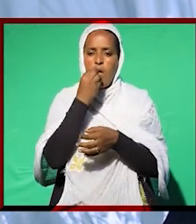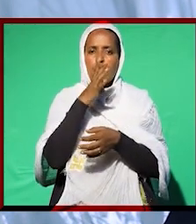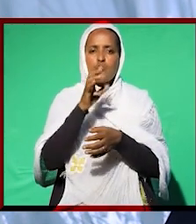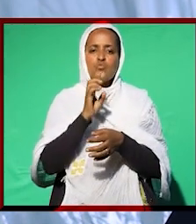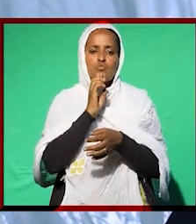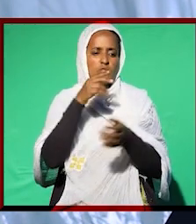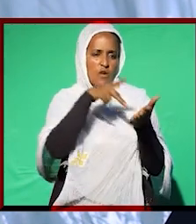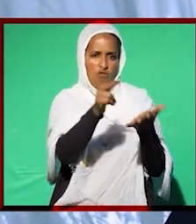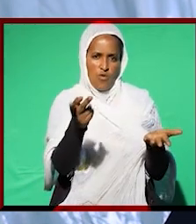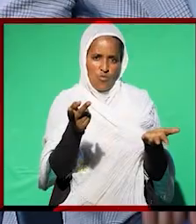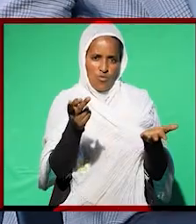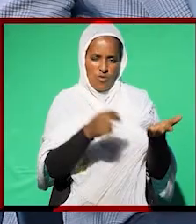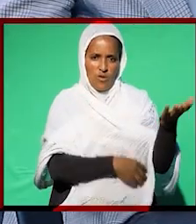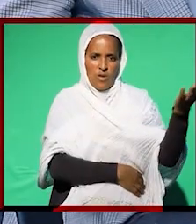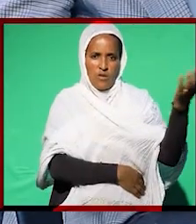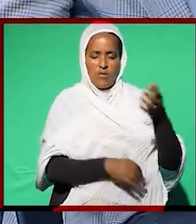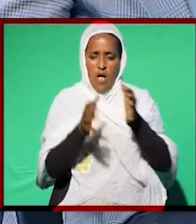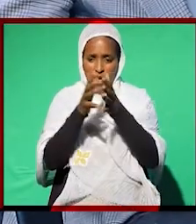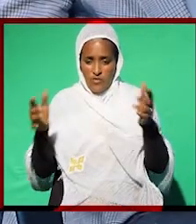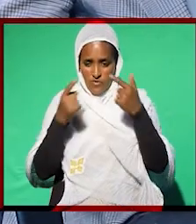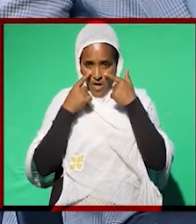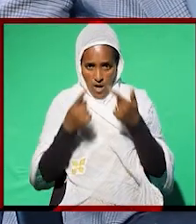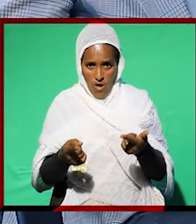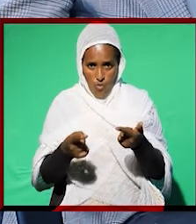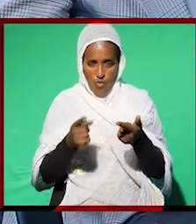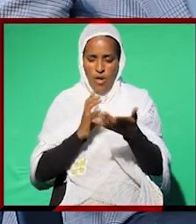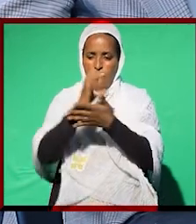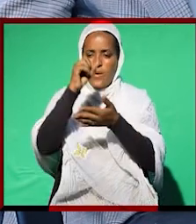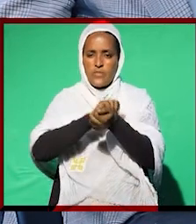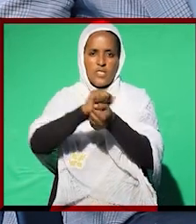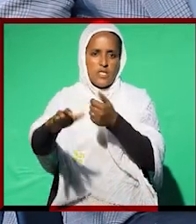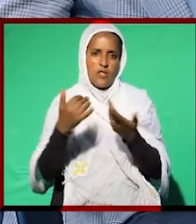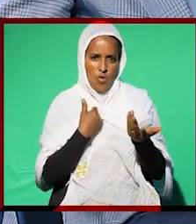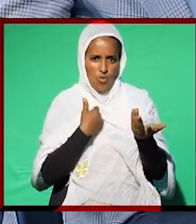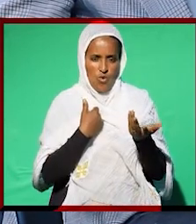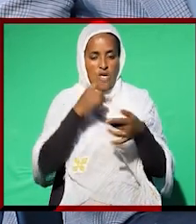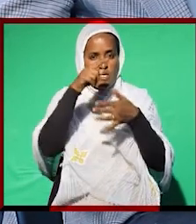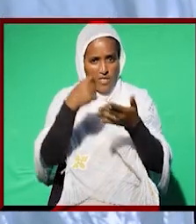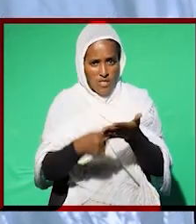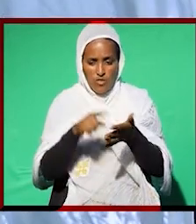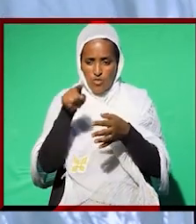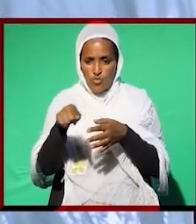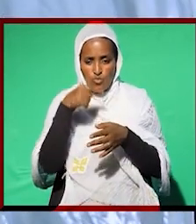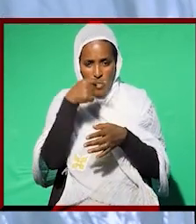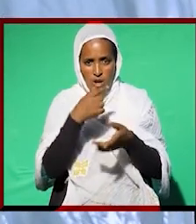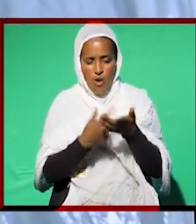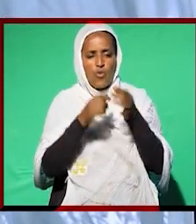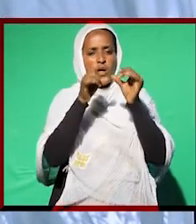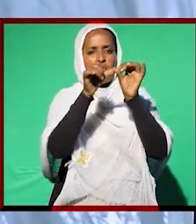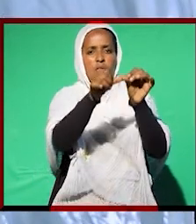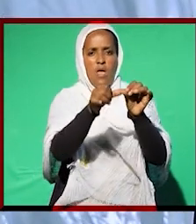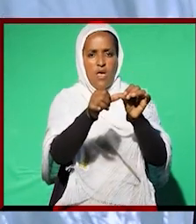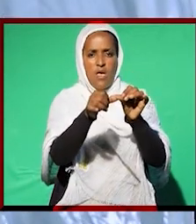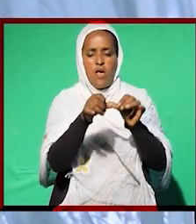የሚከፍሉት ላልበሉት ቁርስ ነው ማለት ነው። አየው ወደዛም ጓ አስፍተን ካየነው እኮ የመብት ጥሰትም አለው። ስለዚህ እሱ እያለ